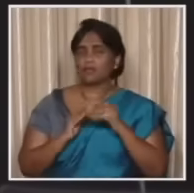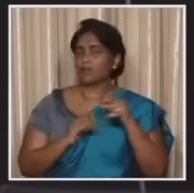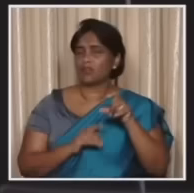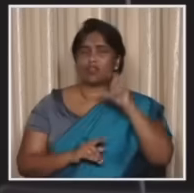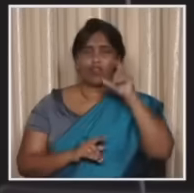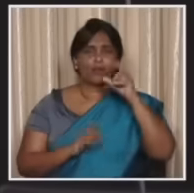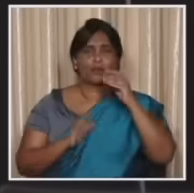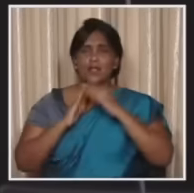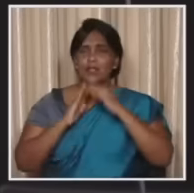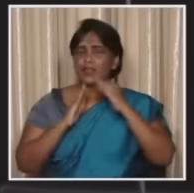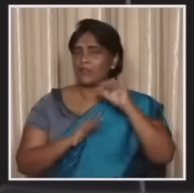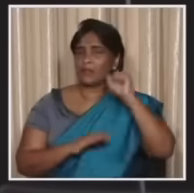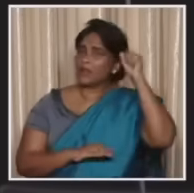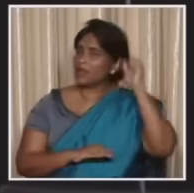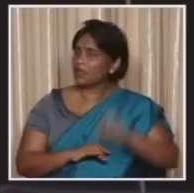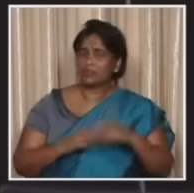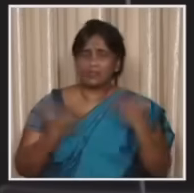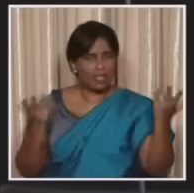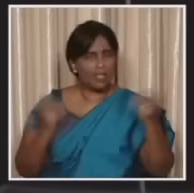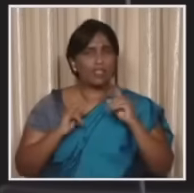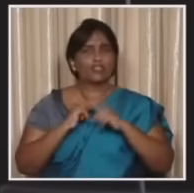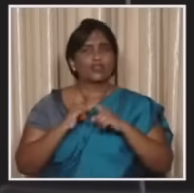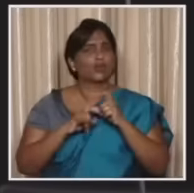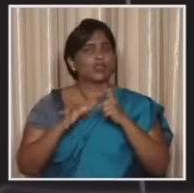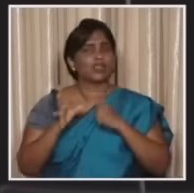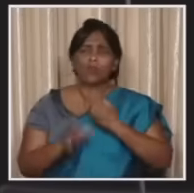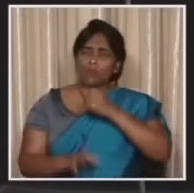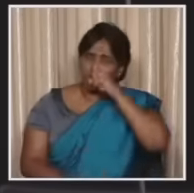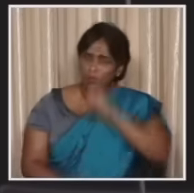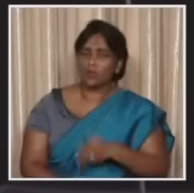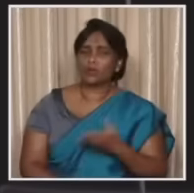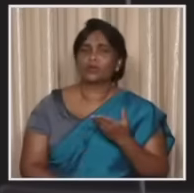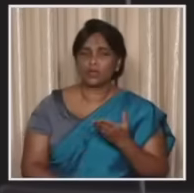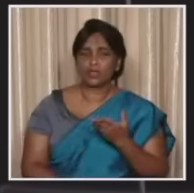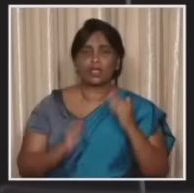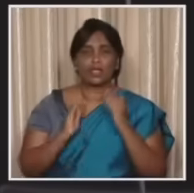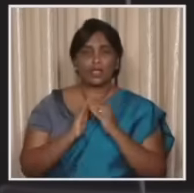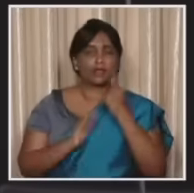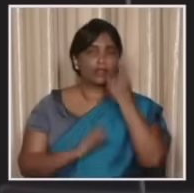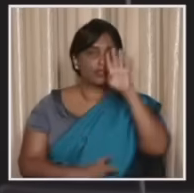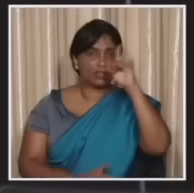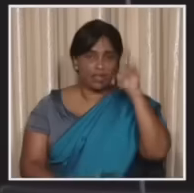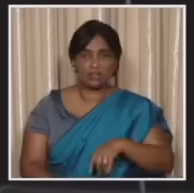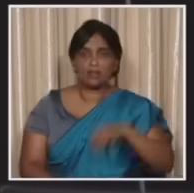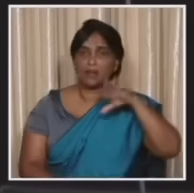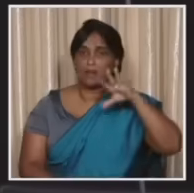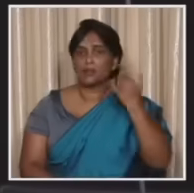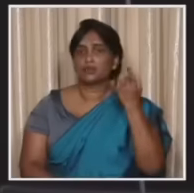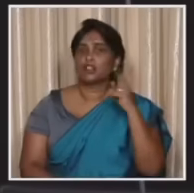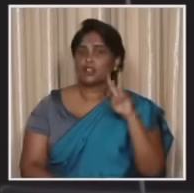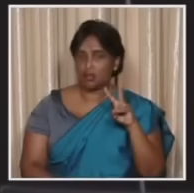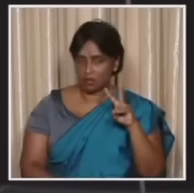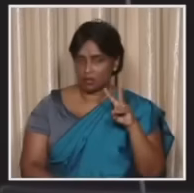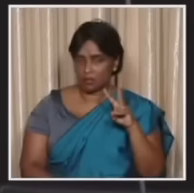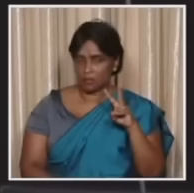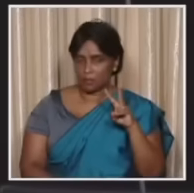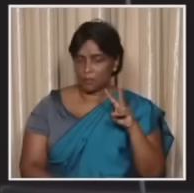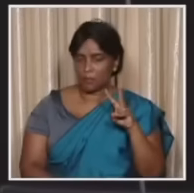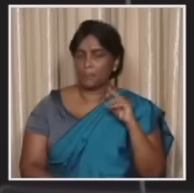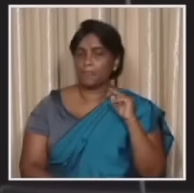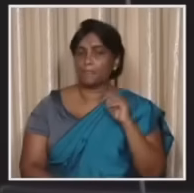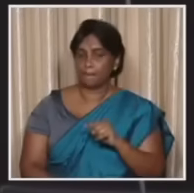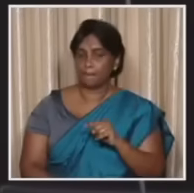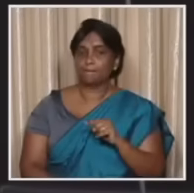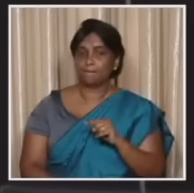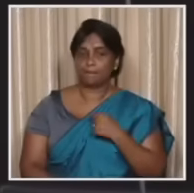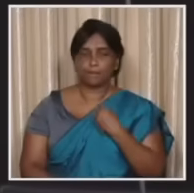ඔප්පු ලබා දෙන UDA එකට. ඒක බොරුවක්. මේ මංගාව තියෙනවා ගෙවල් 14512යි. හරිද? එතකොට